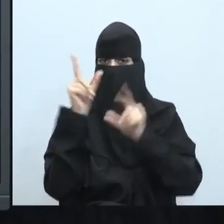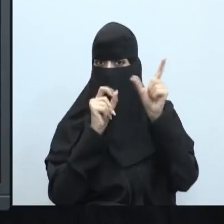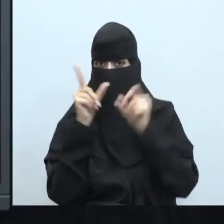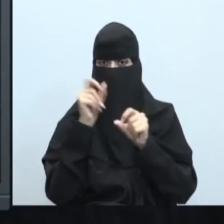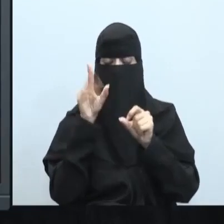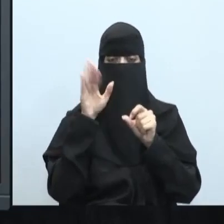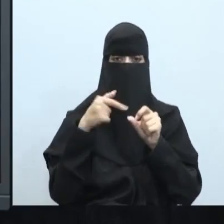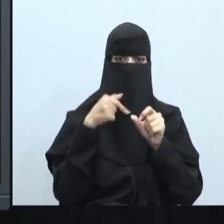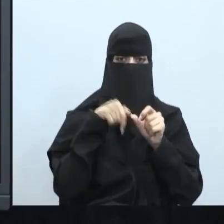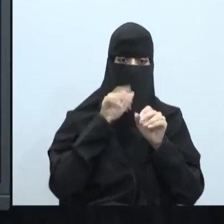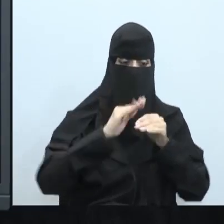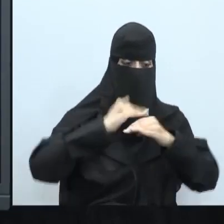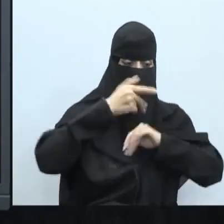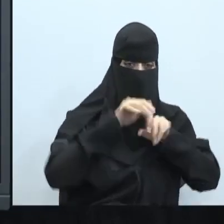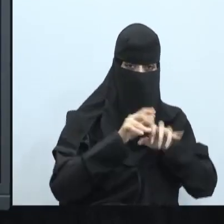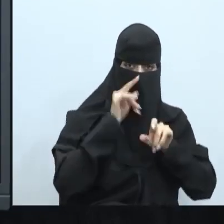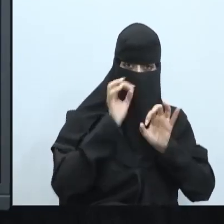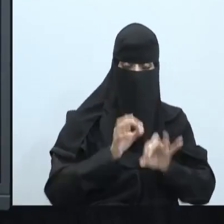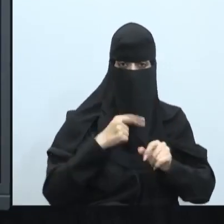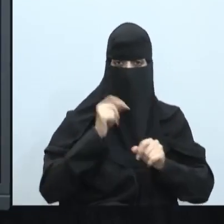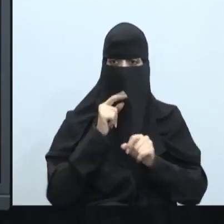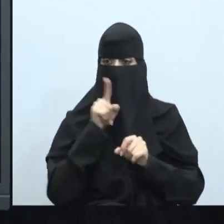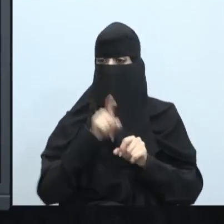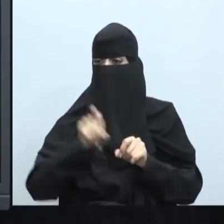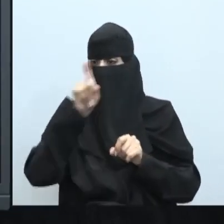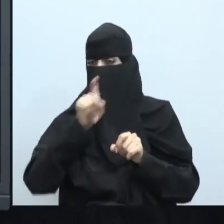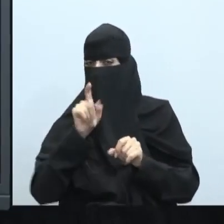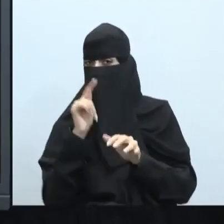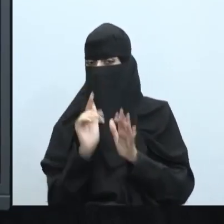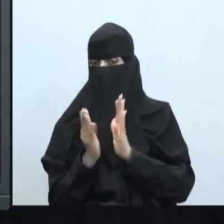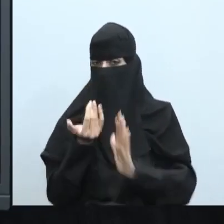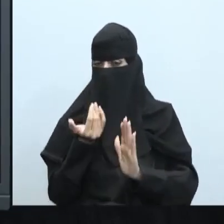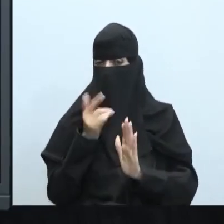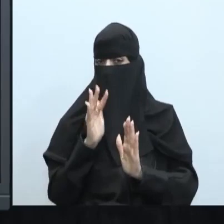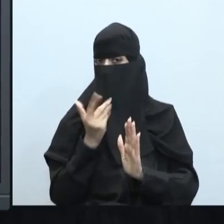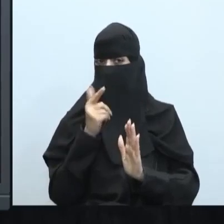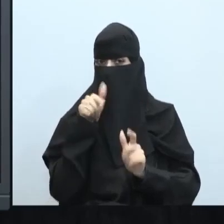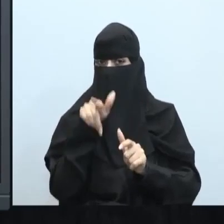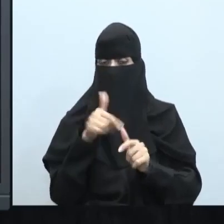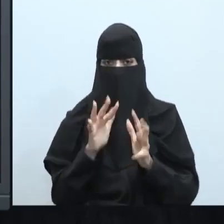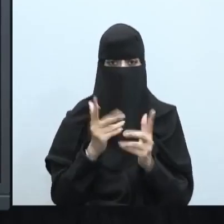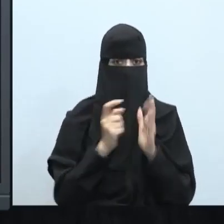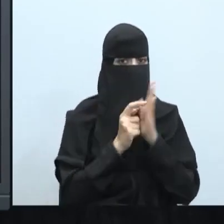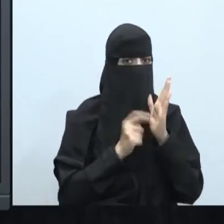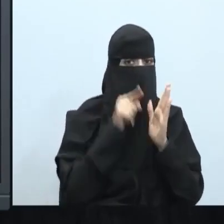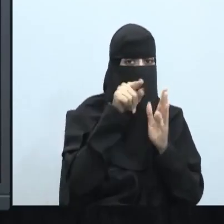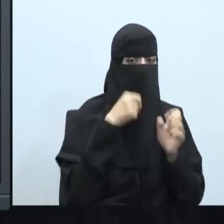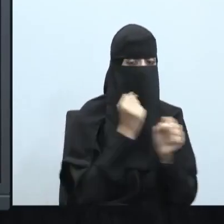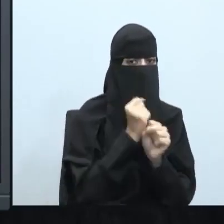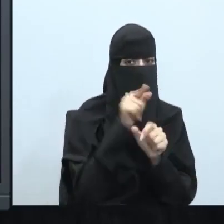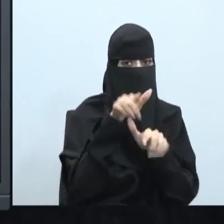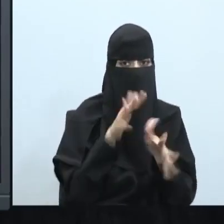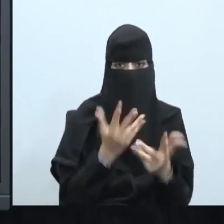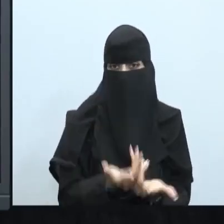تعمل على جهاز الحاسب الالي يستشير سابقا او مسبقا ما هو نظام التشغيل المتوفر